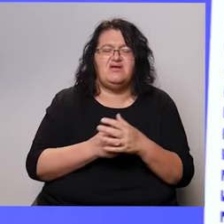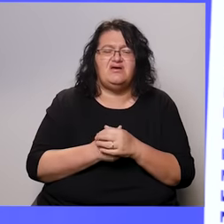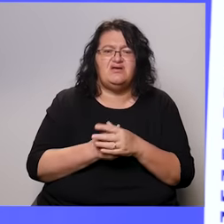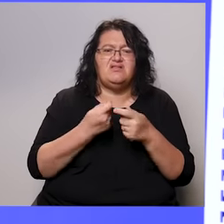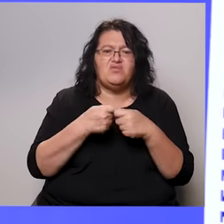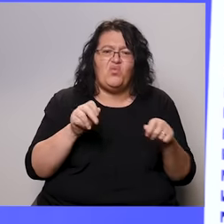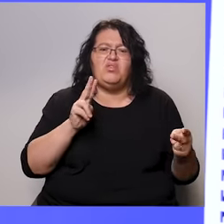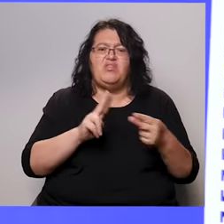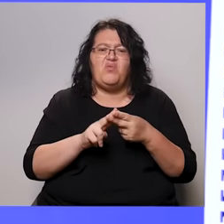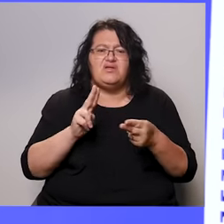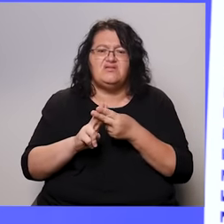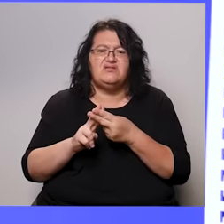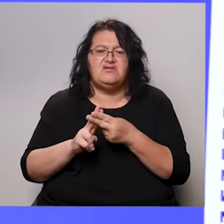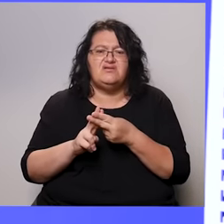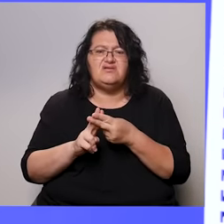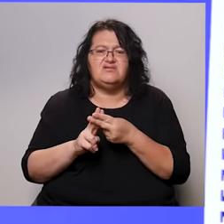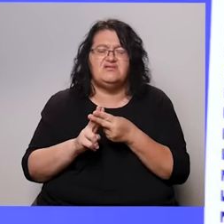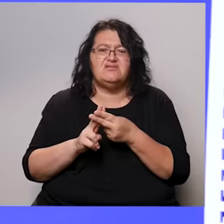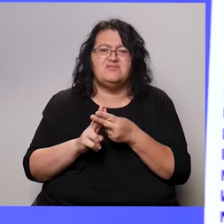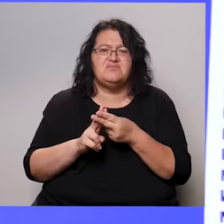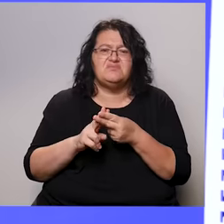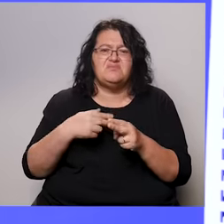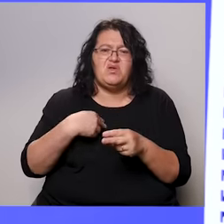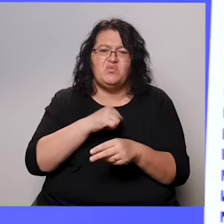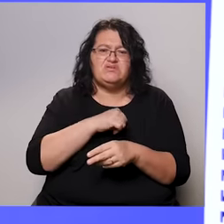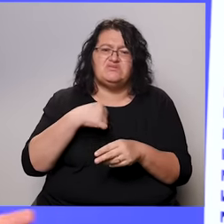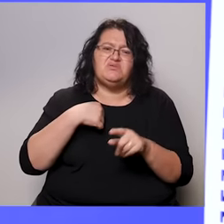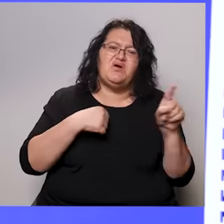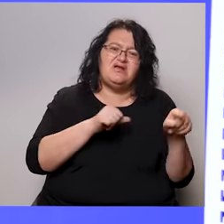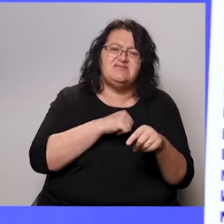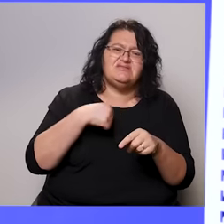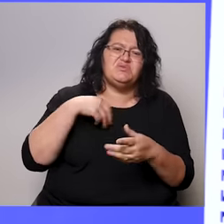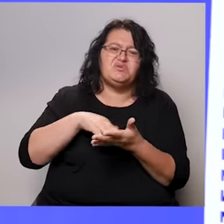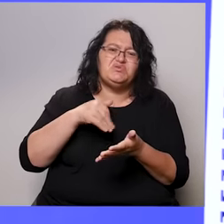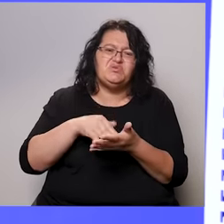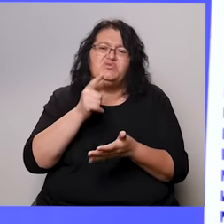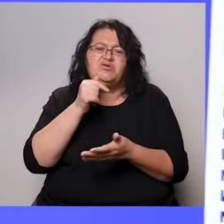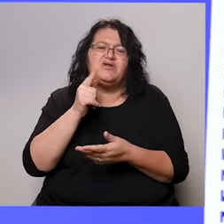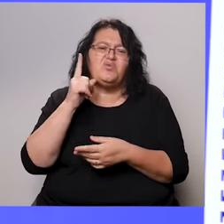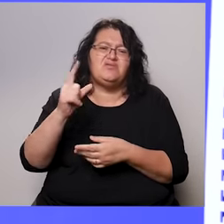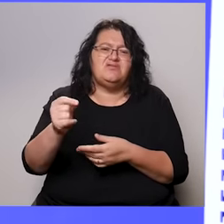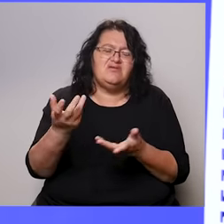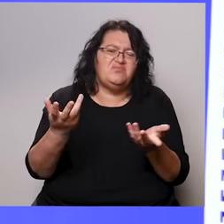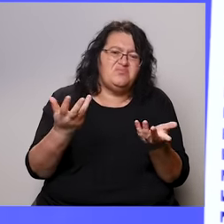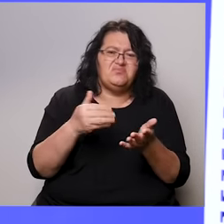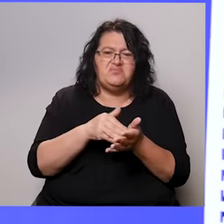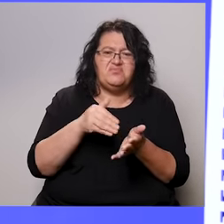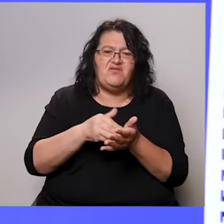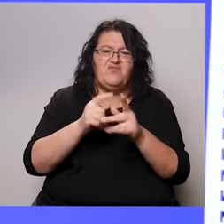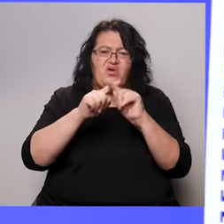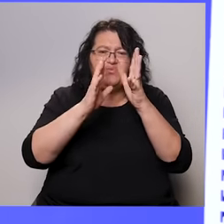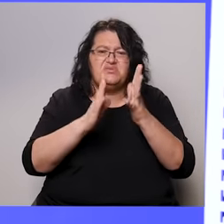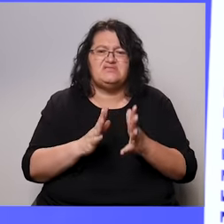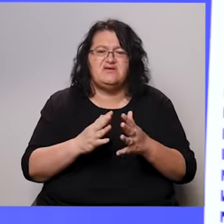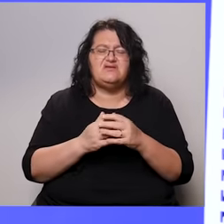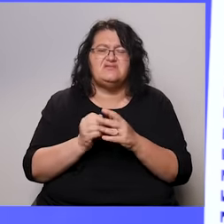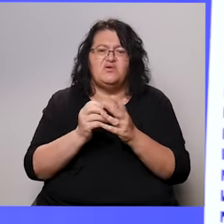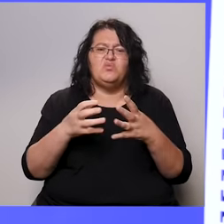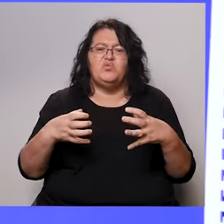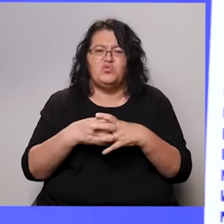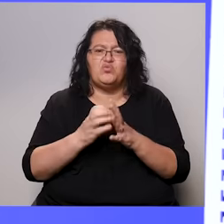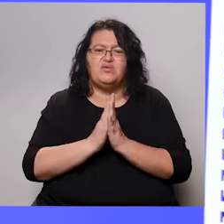Tot ne-am întâlnit eu singur, el singur, în slujire pe unde ne-am mai văzut, pe la biserici, pe la cercuri de